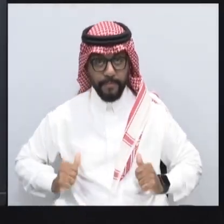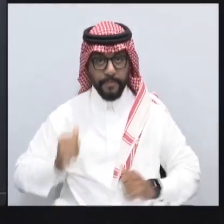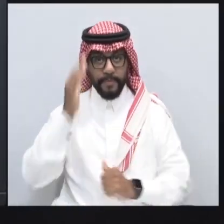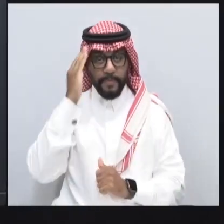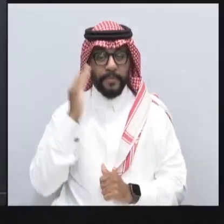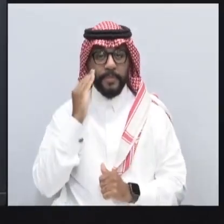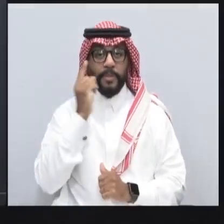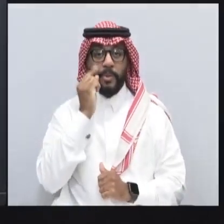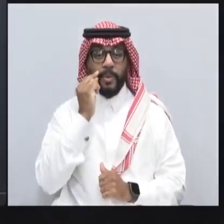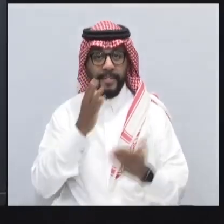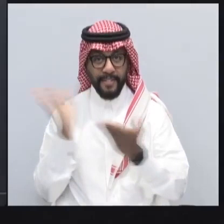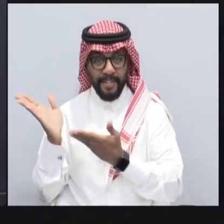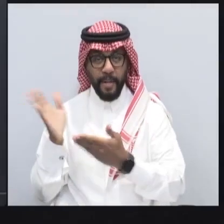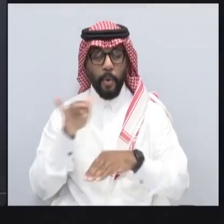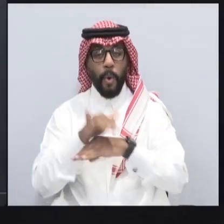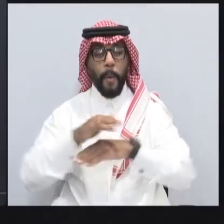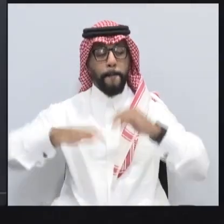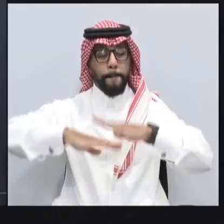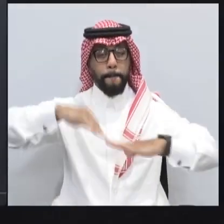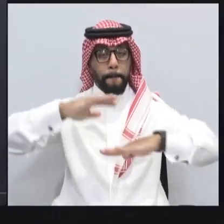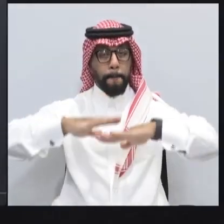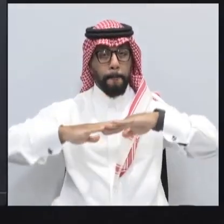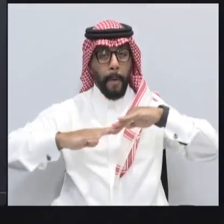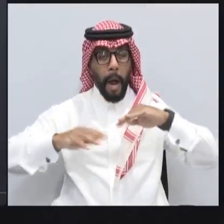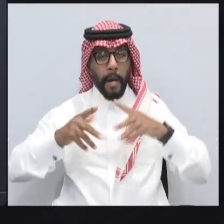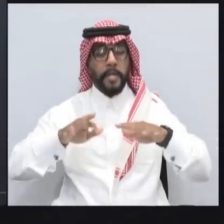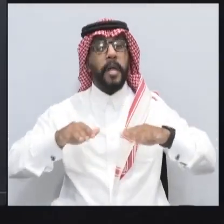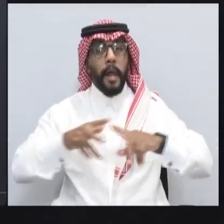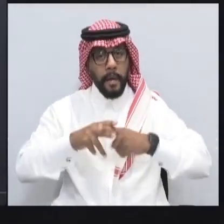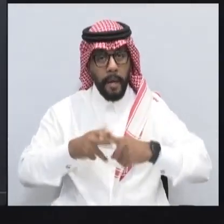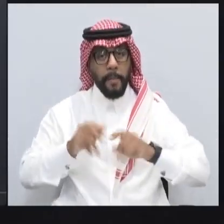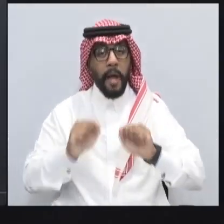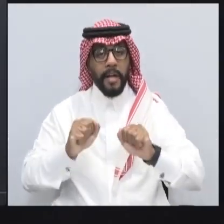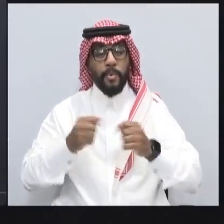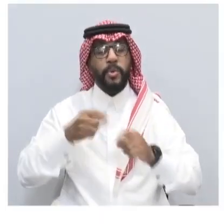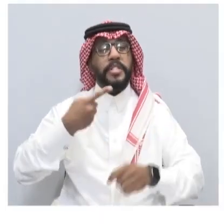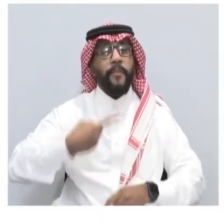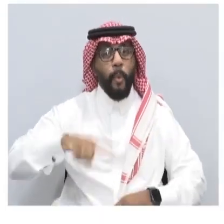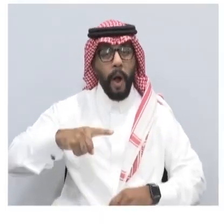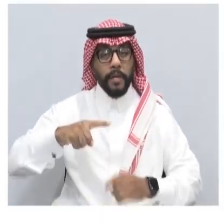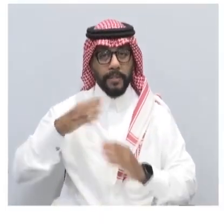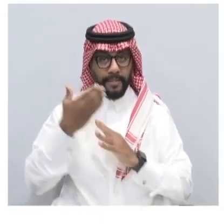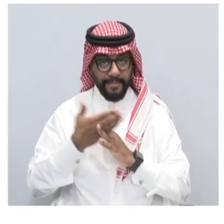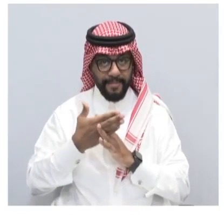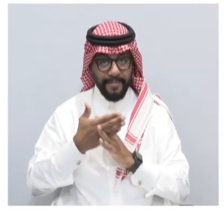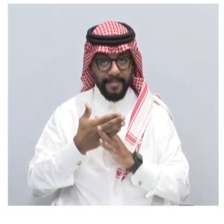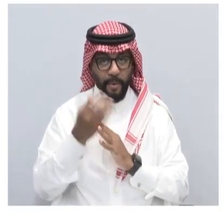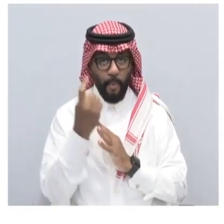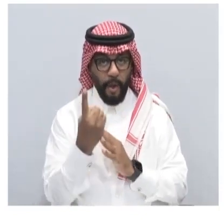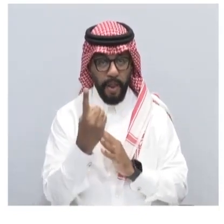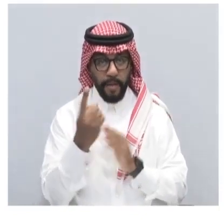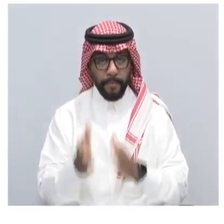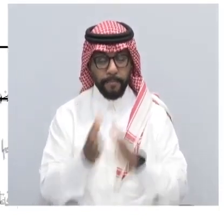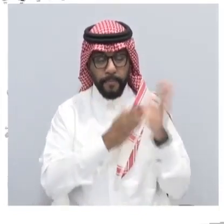بمقرر المهارات الرقميه للصف الاول متوسط الفصل الدراسي الاول عنوان درسنا لهذا اليوم هو التنسيق